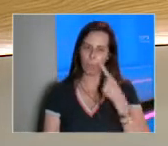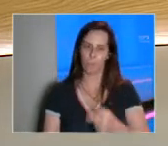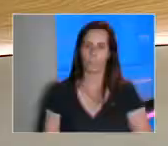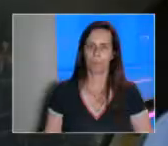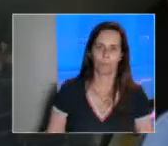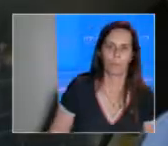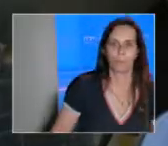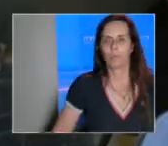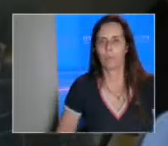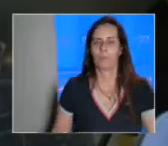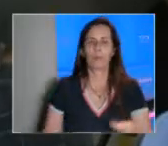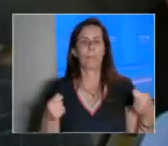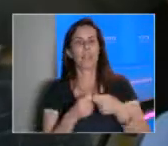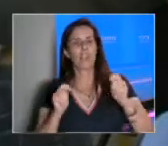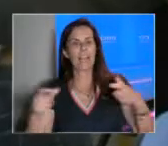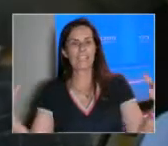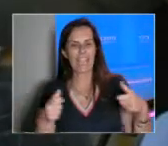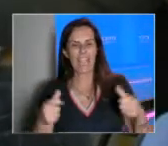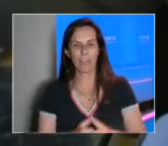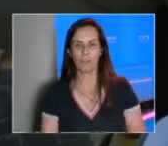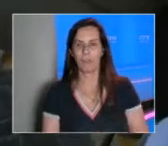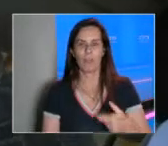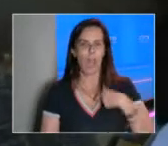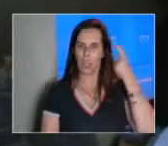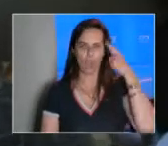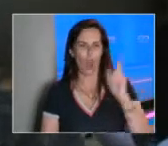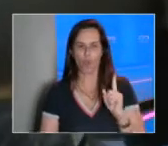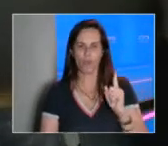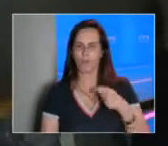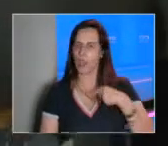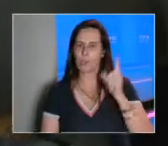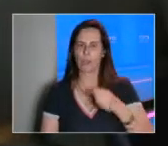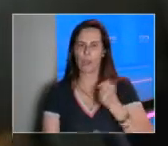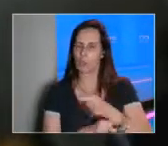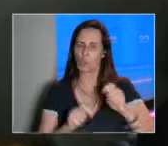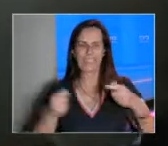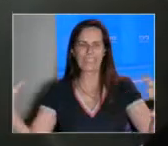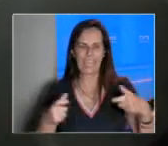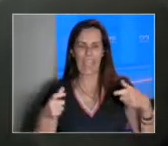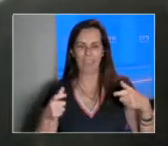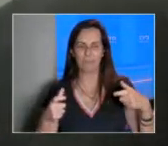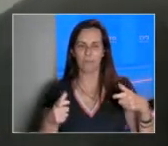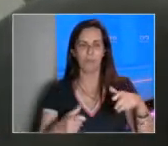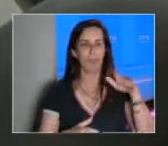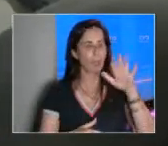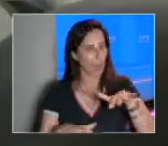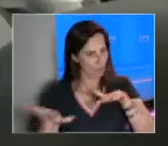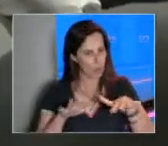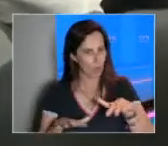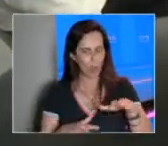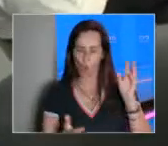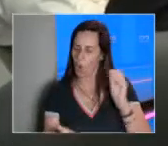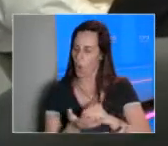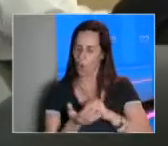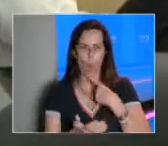הדברים. באשר לסגר, אני לא חושב שאנחנו צריכים ללכת לסגר. גם הממשלה עדיין